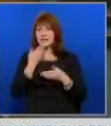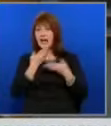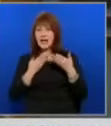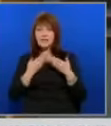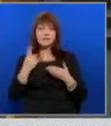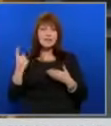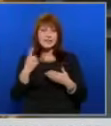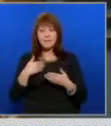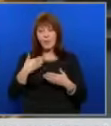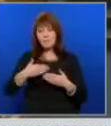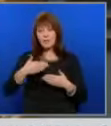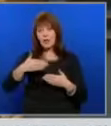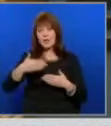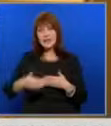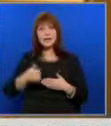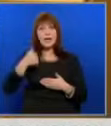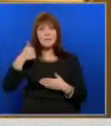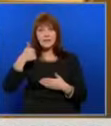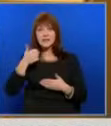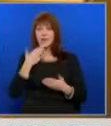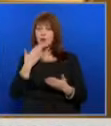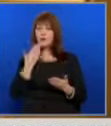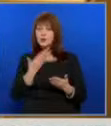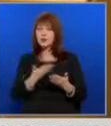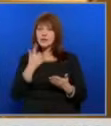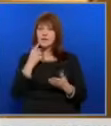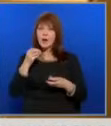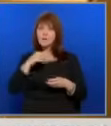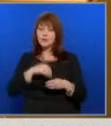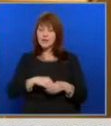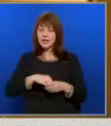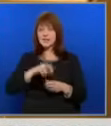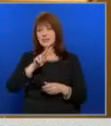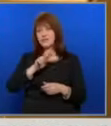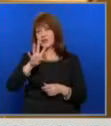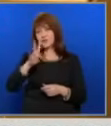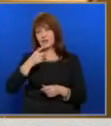на БСП, които са залегнали в бюджета на София за 2024.